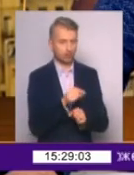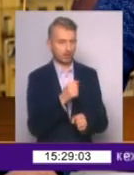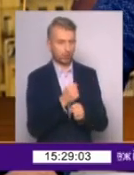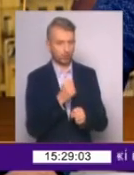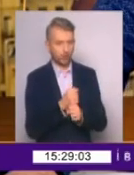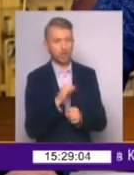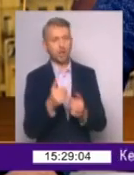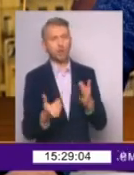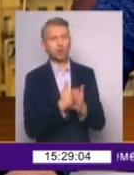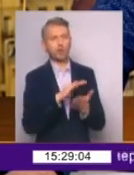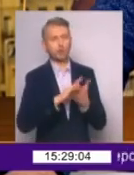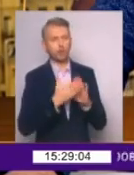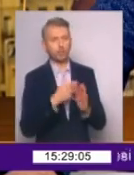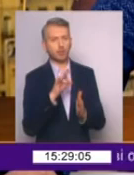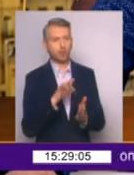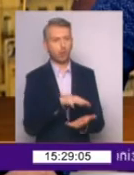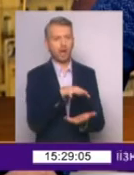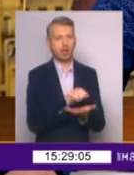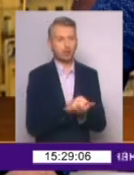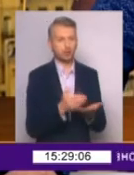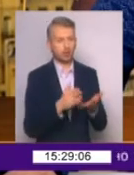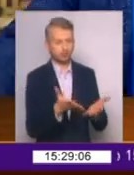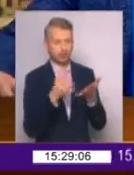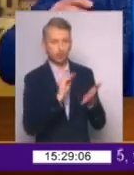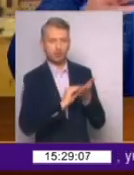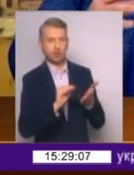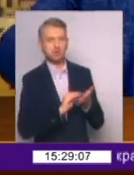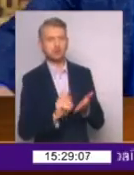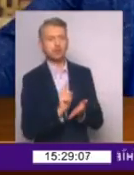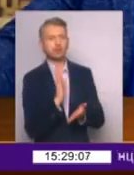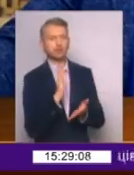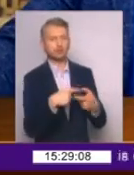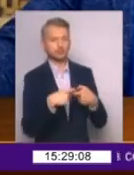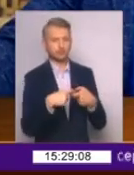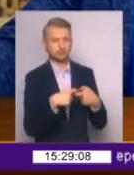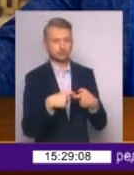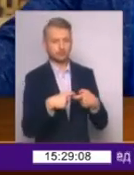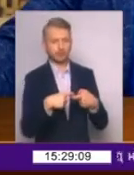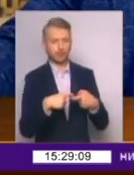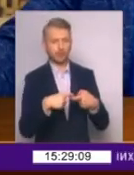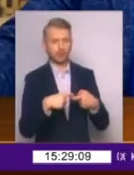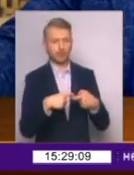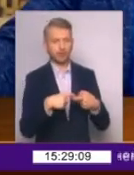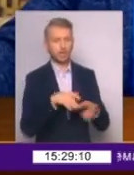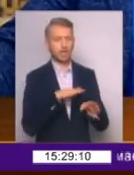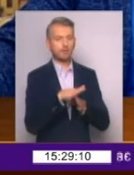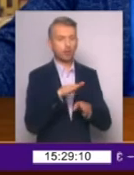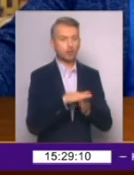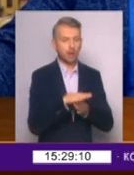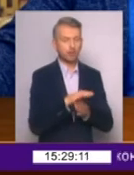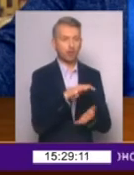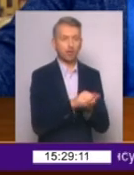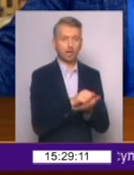і нове положення про оренду, яке чітко прописано, дії, які будуть ув'язувати виконання і орендарями,